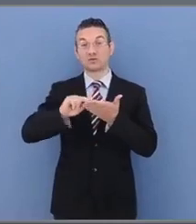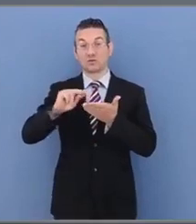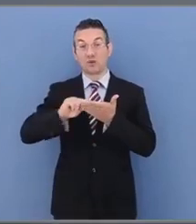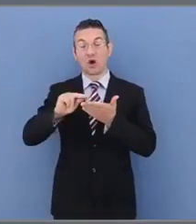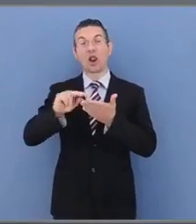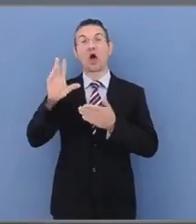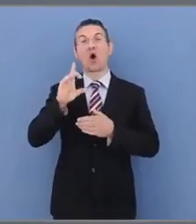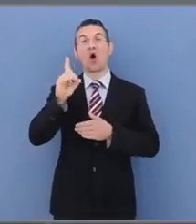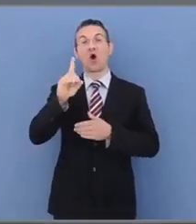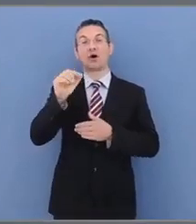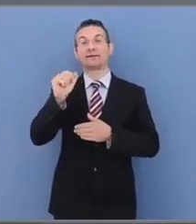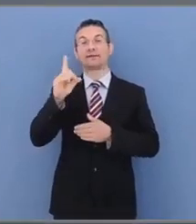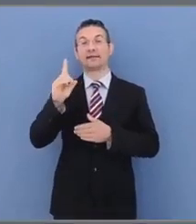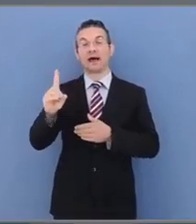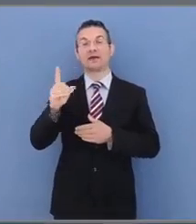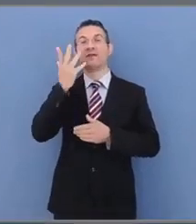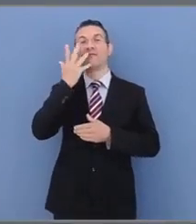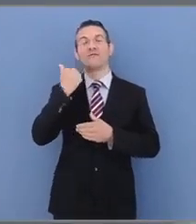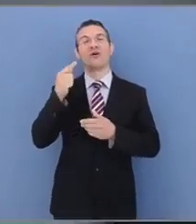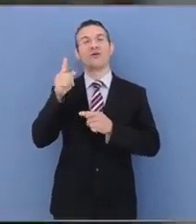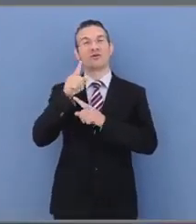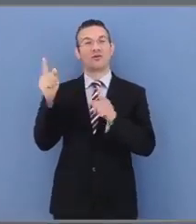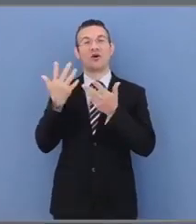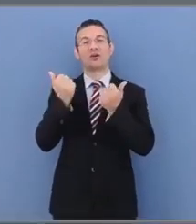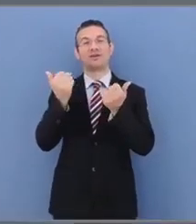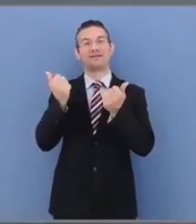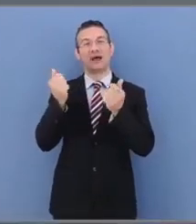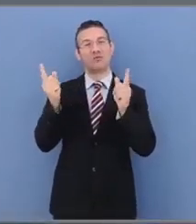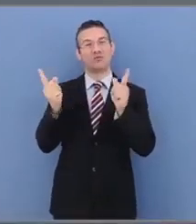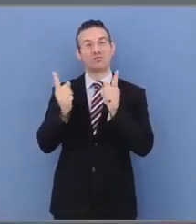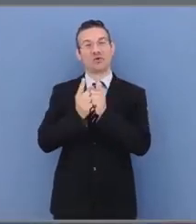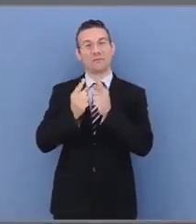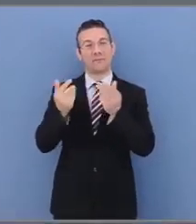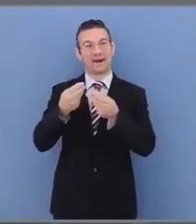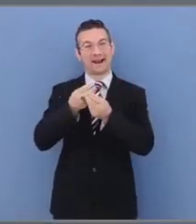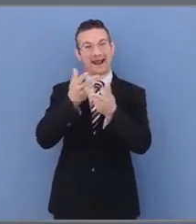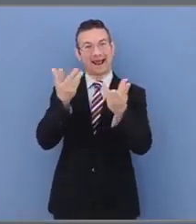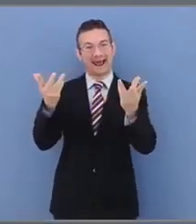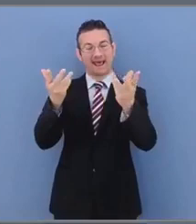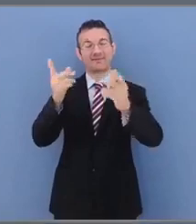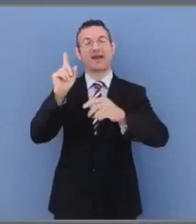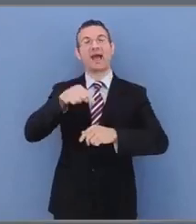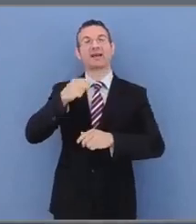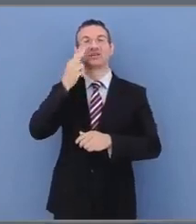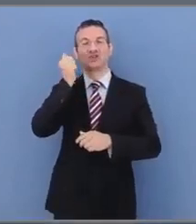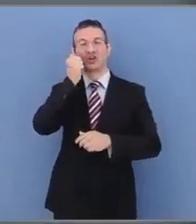piccolo saluto loro, brevissimo, e anche dei loro genitori.